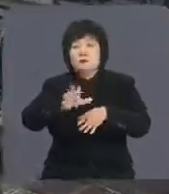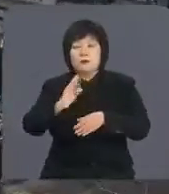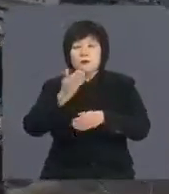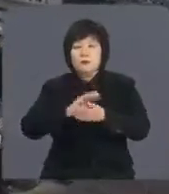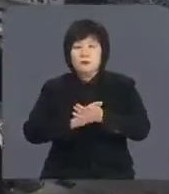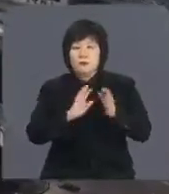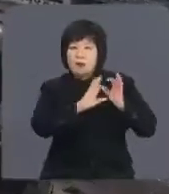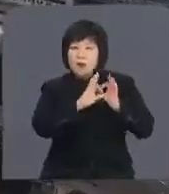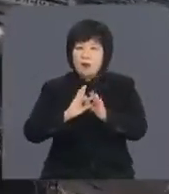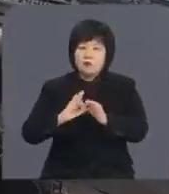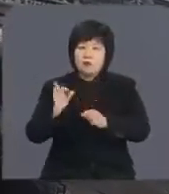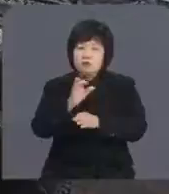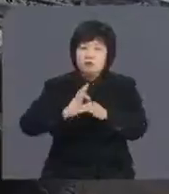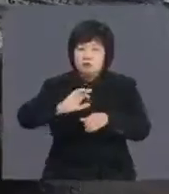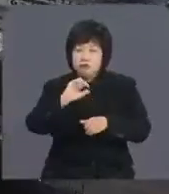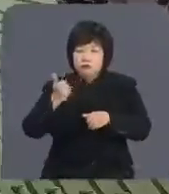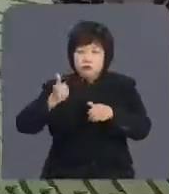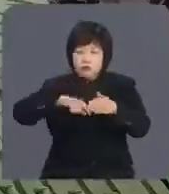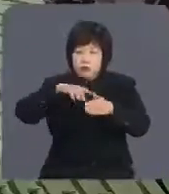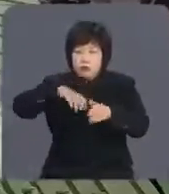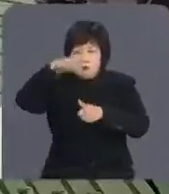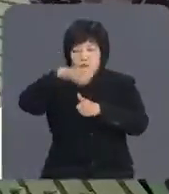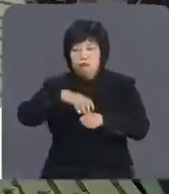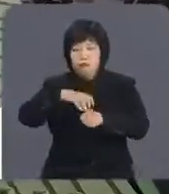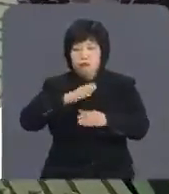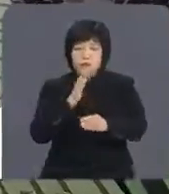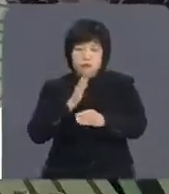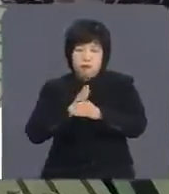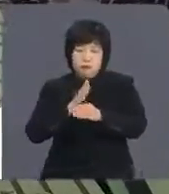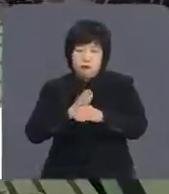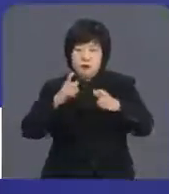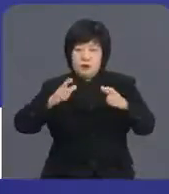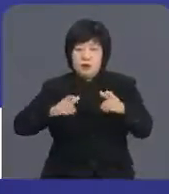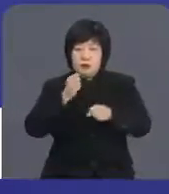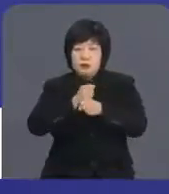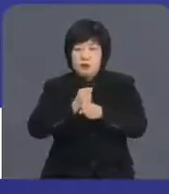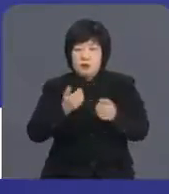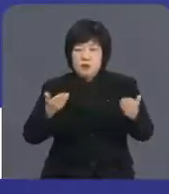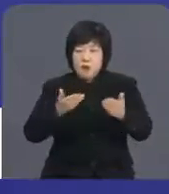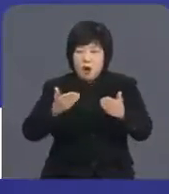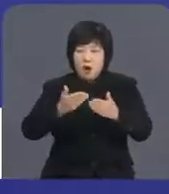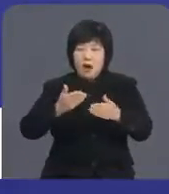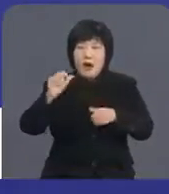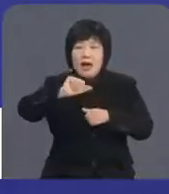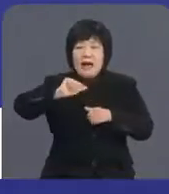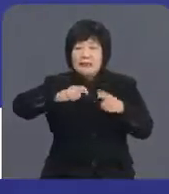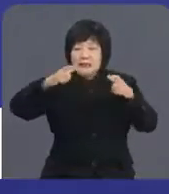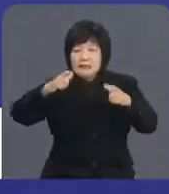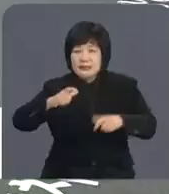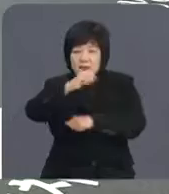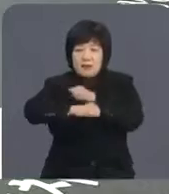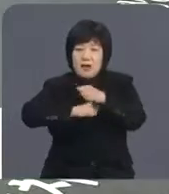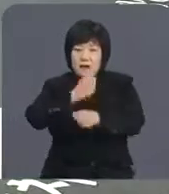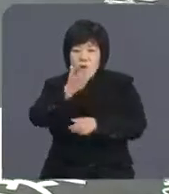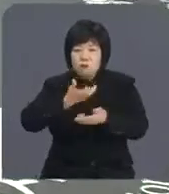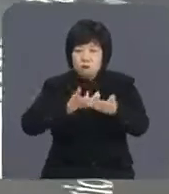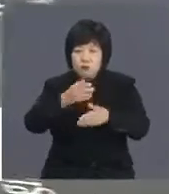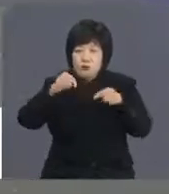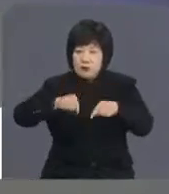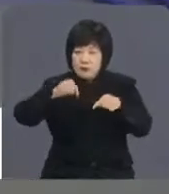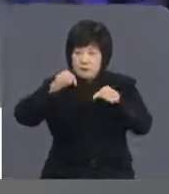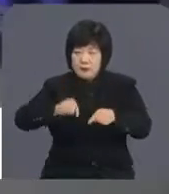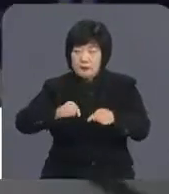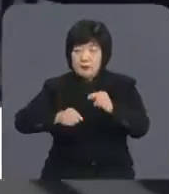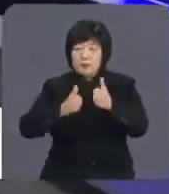계속되는 불황의 늪에서 빠져나오지 못한 지역 제조업은 아시아지역 자유 무역 협정 즉 r 새 b 최종